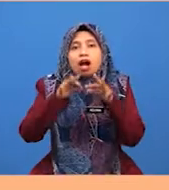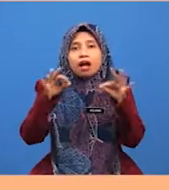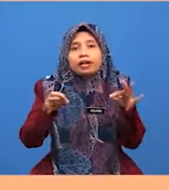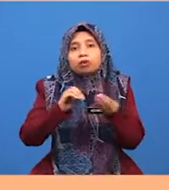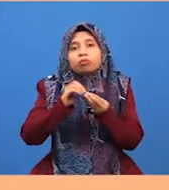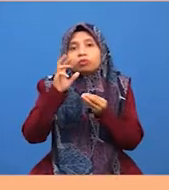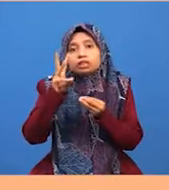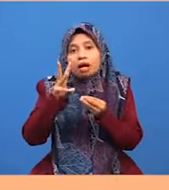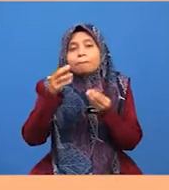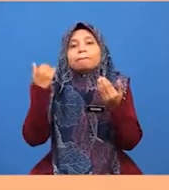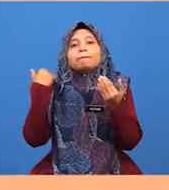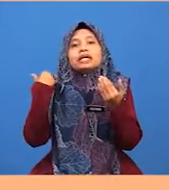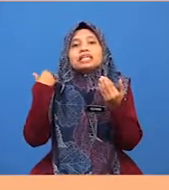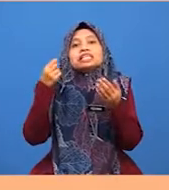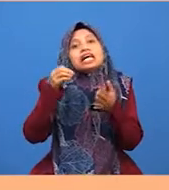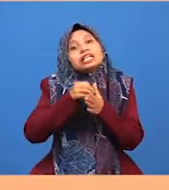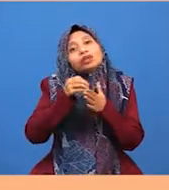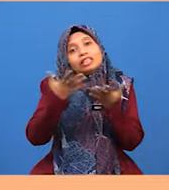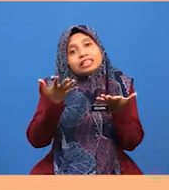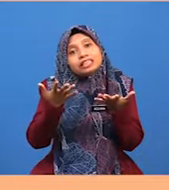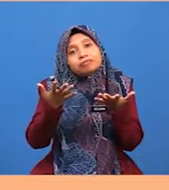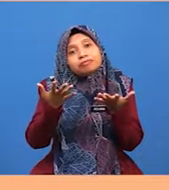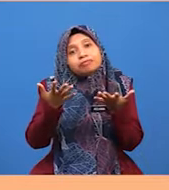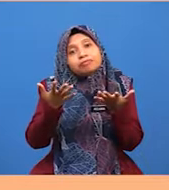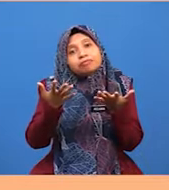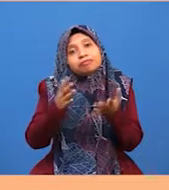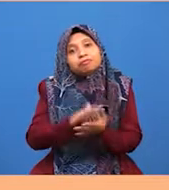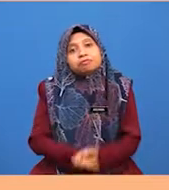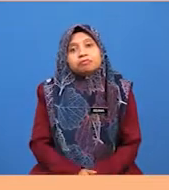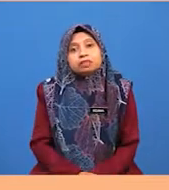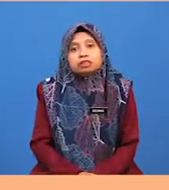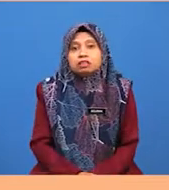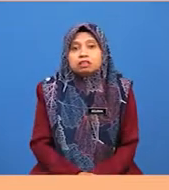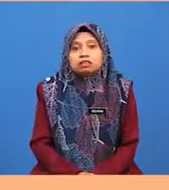Ayat yang keenam itu ada ke tidak perluasan subjek?